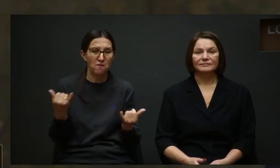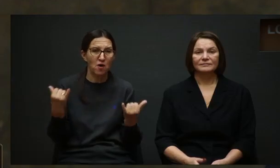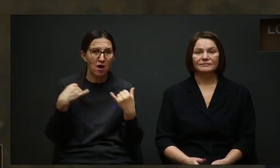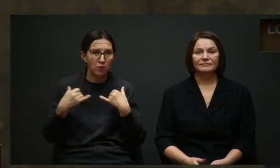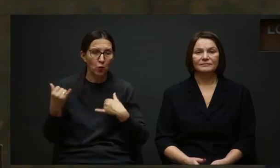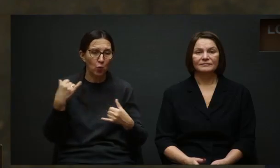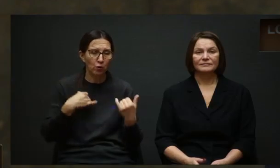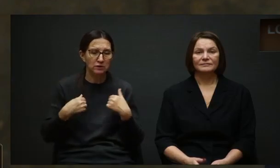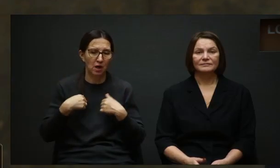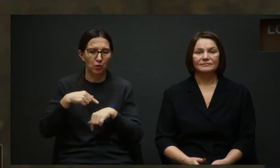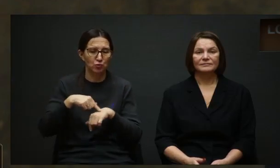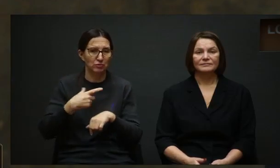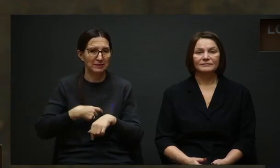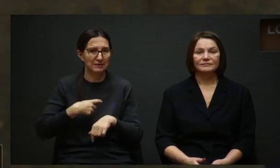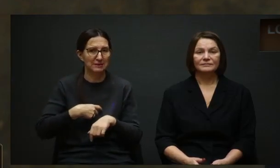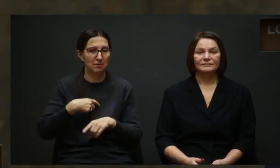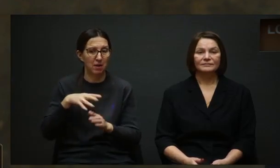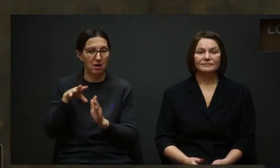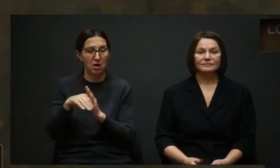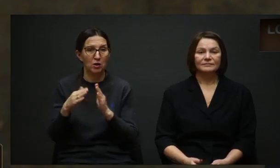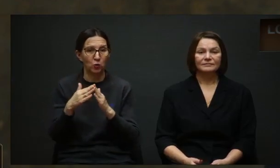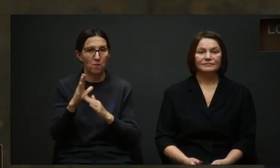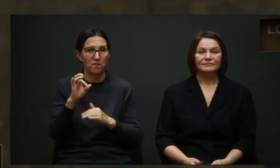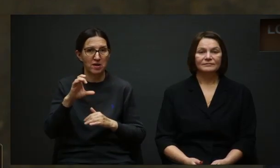я ощущал себя в доме Верстовского